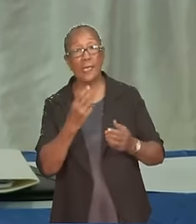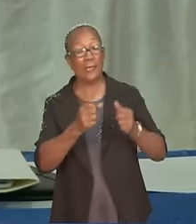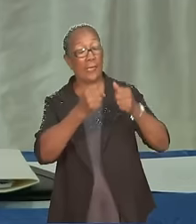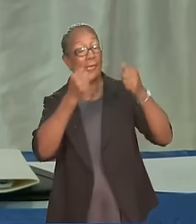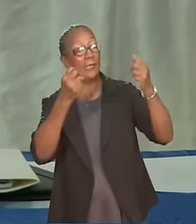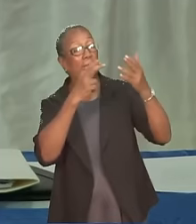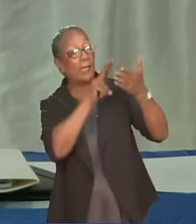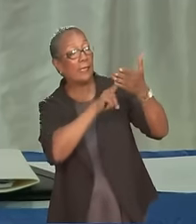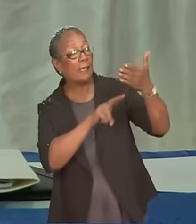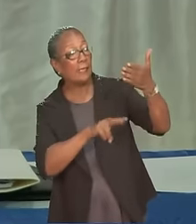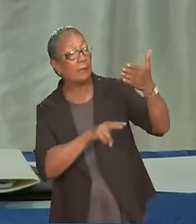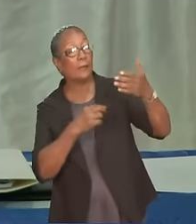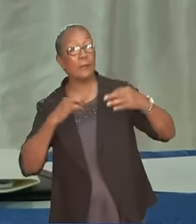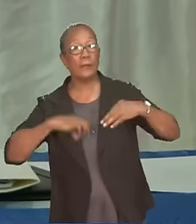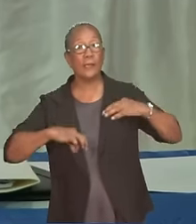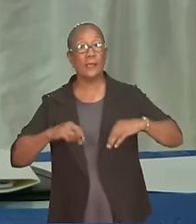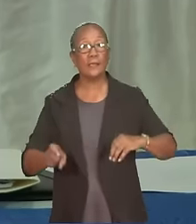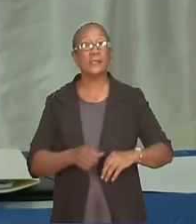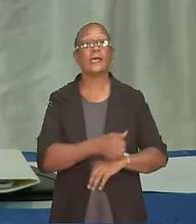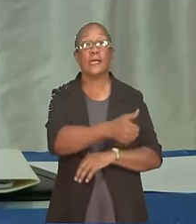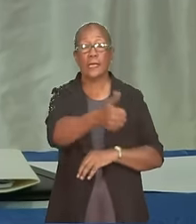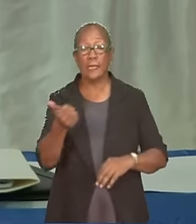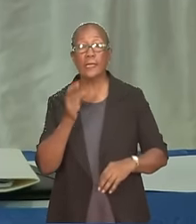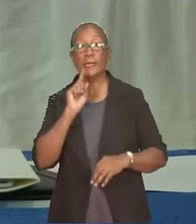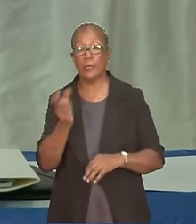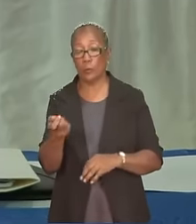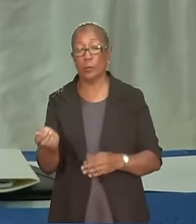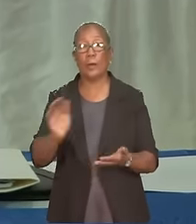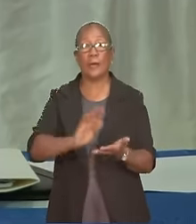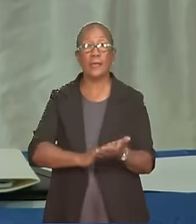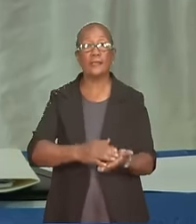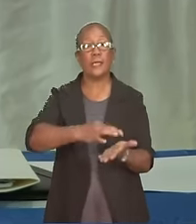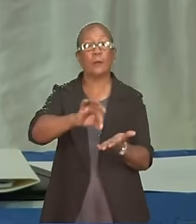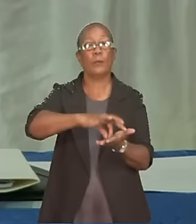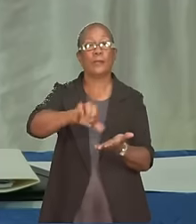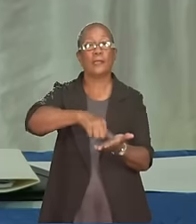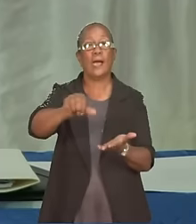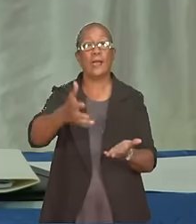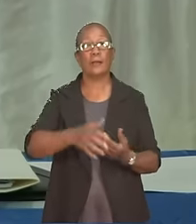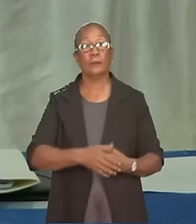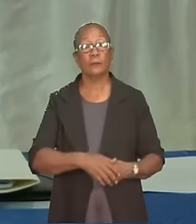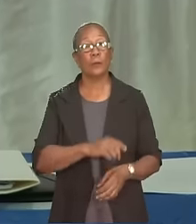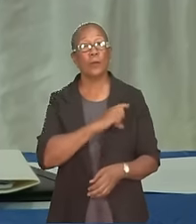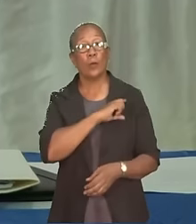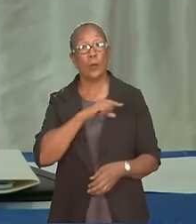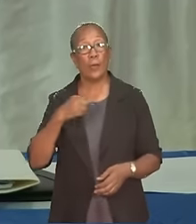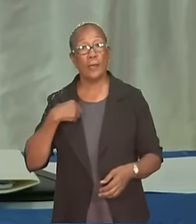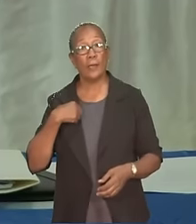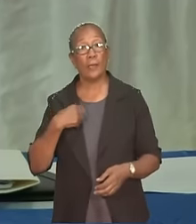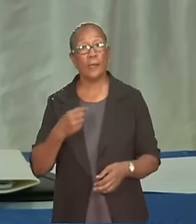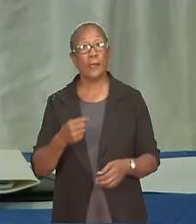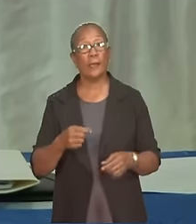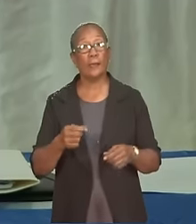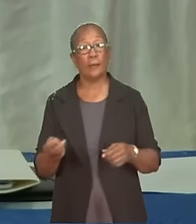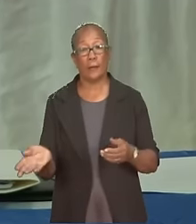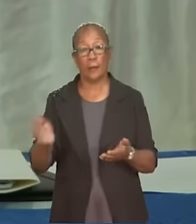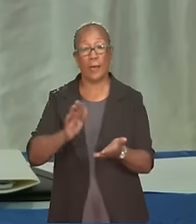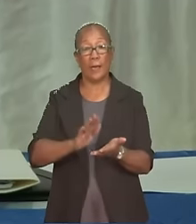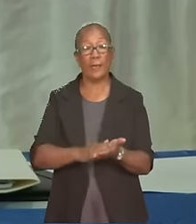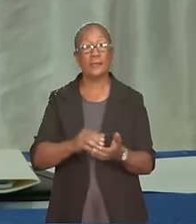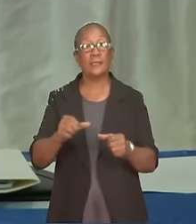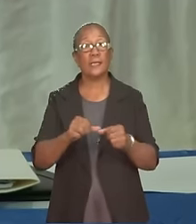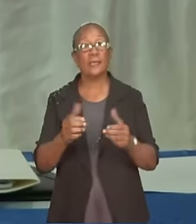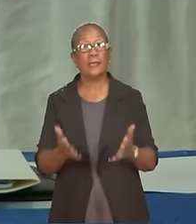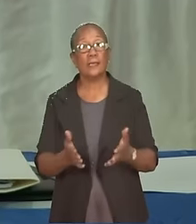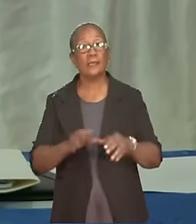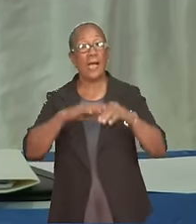gehad? Iedereen moest een belasting gaan betalen daar. Van mij krijgt die belastingdienst maandag al antwoord. Met alles